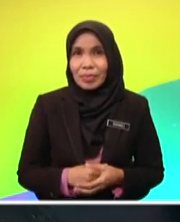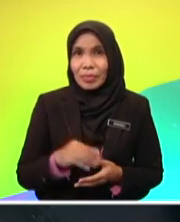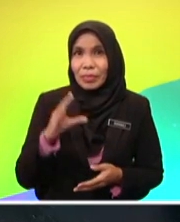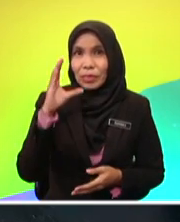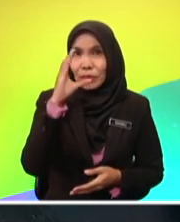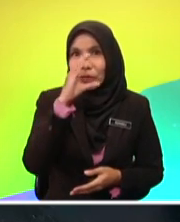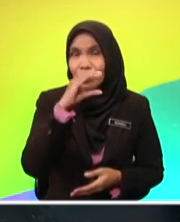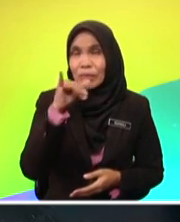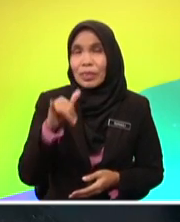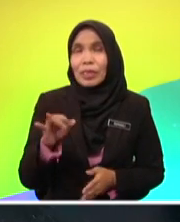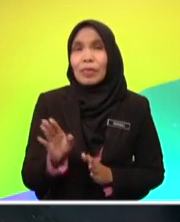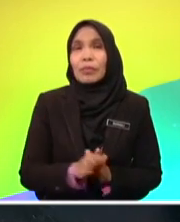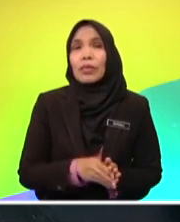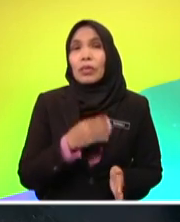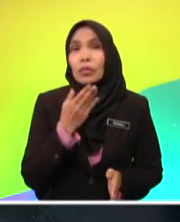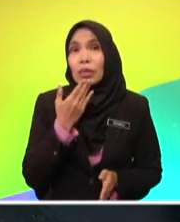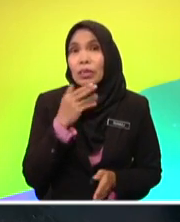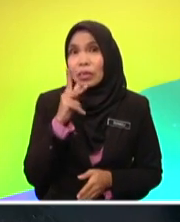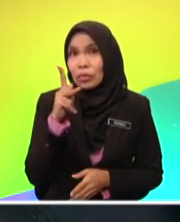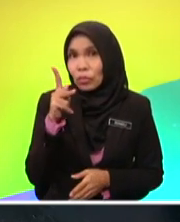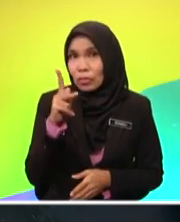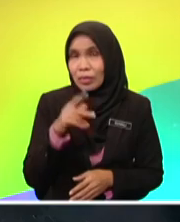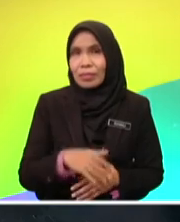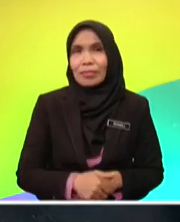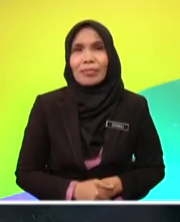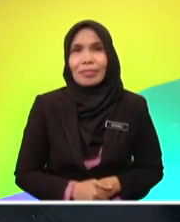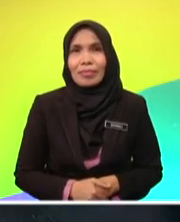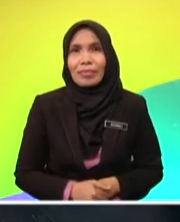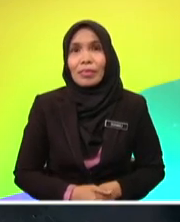kuning. Ada apa orang panggil Cikgu? Monyet.